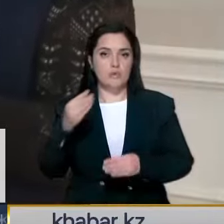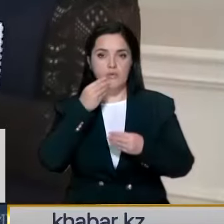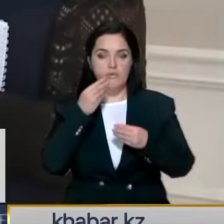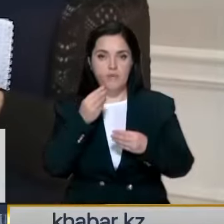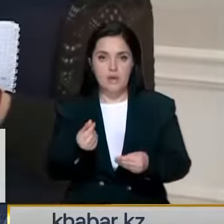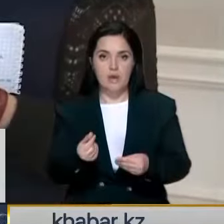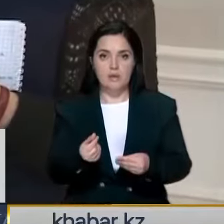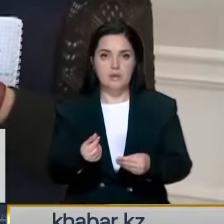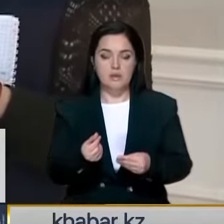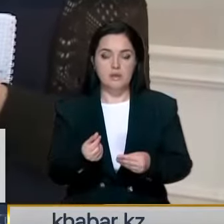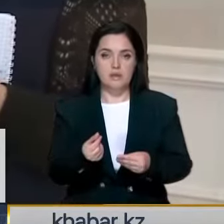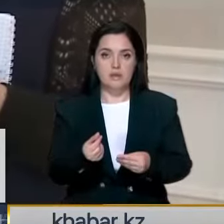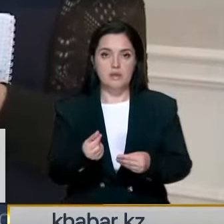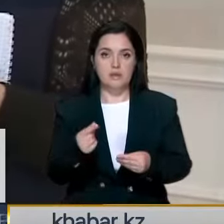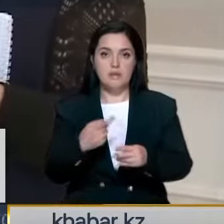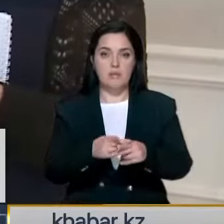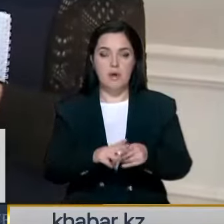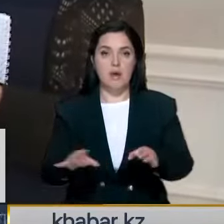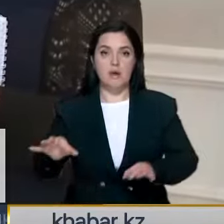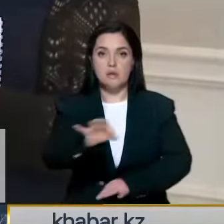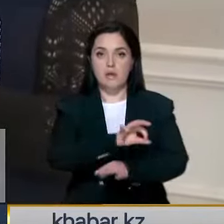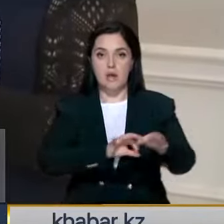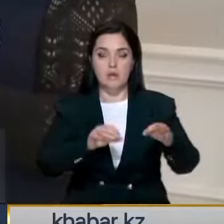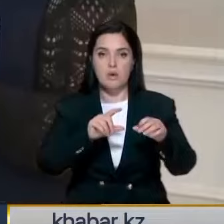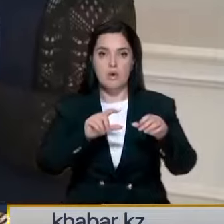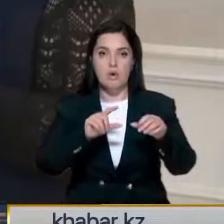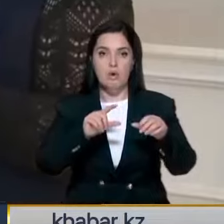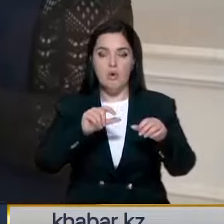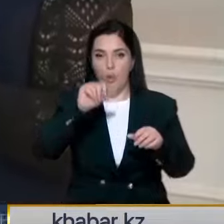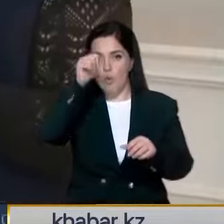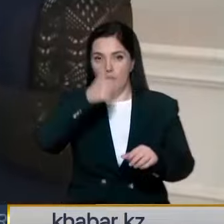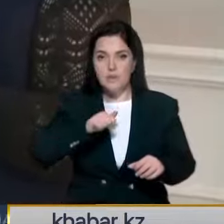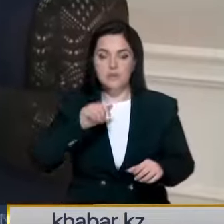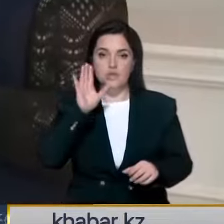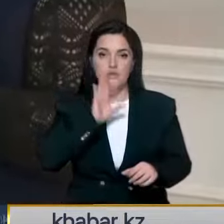вот даже в этих картах, потому что там образы женские, казахские.